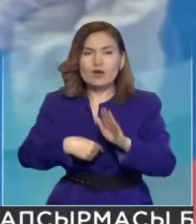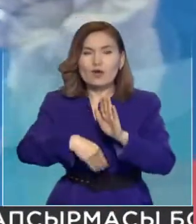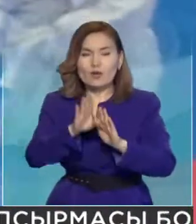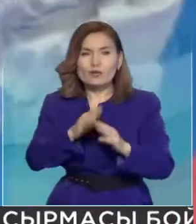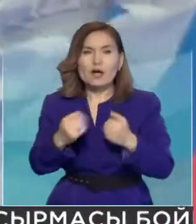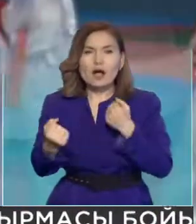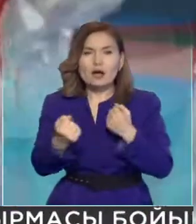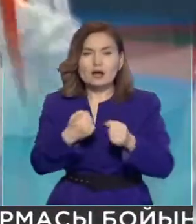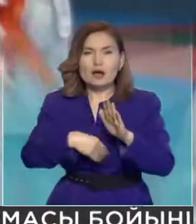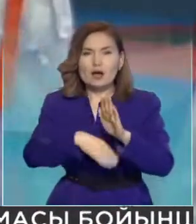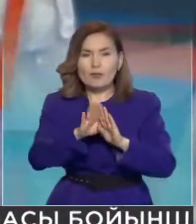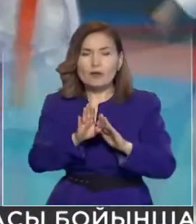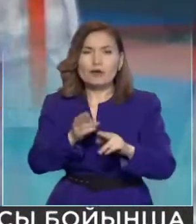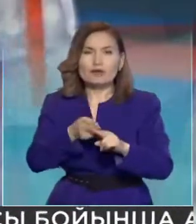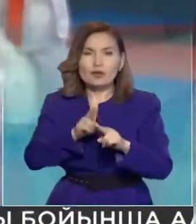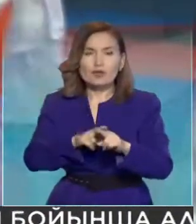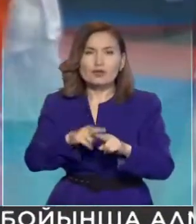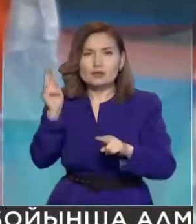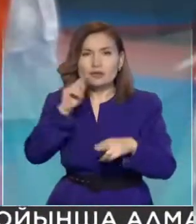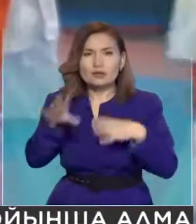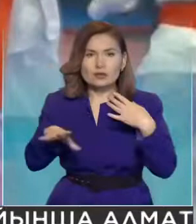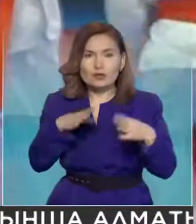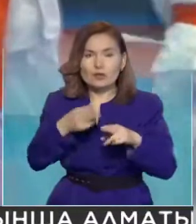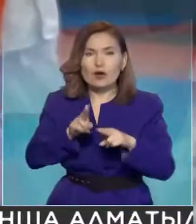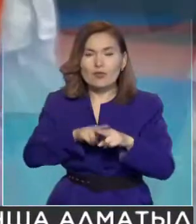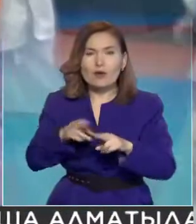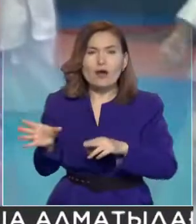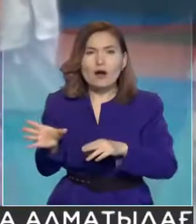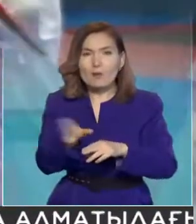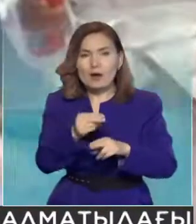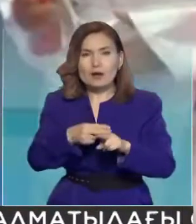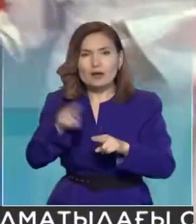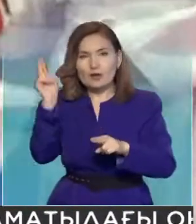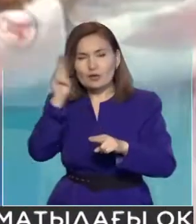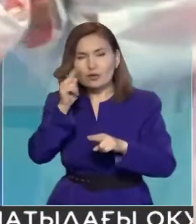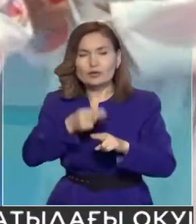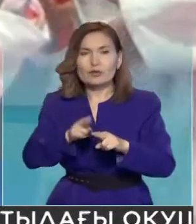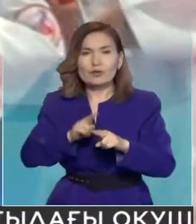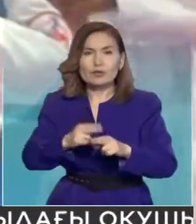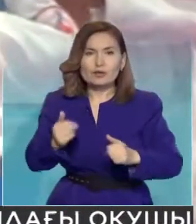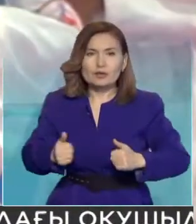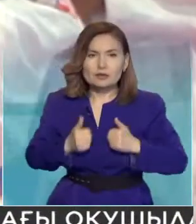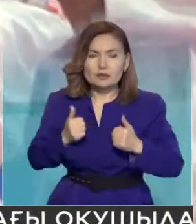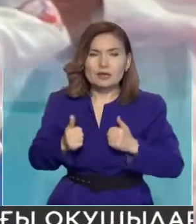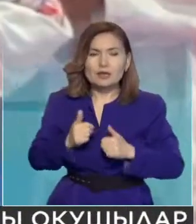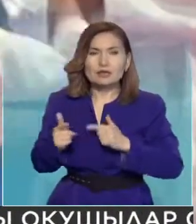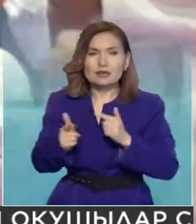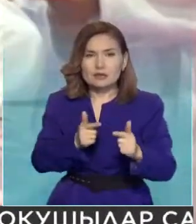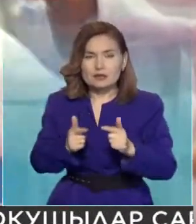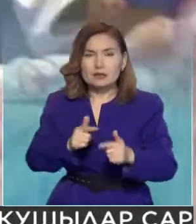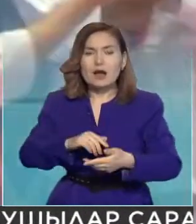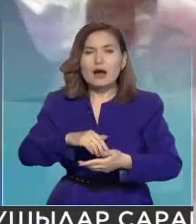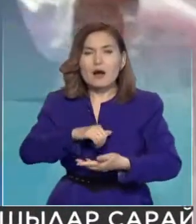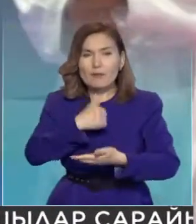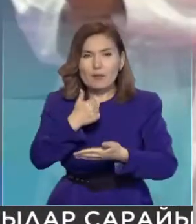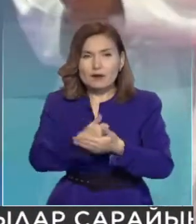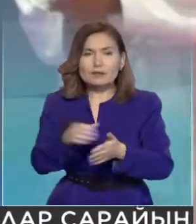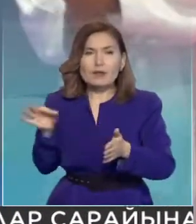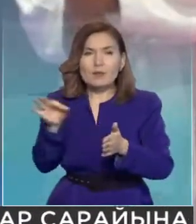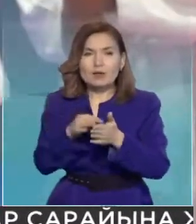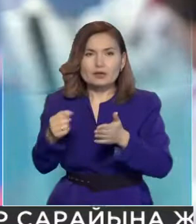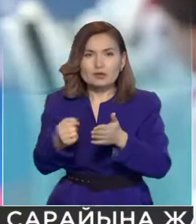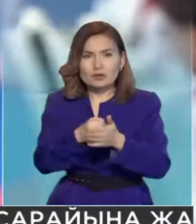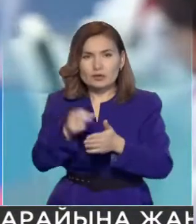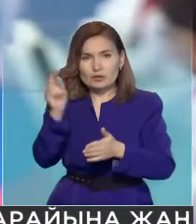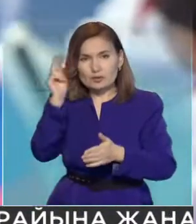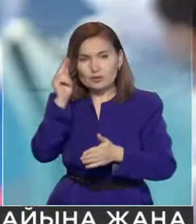епті әрі жылдам қимылдайтын болды. Жаттықтырушының үйреткенін айна қатесіз қайталап шеберлігін арттырып келеді. Ең бастысы мақсатқа жетуді